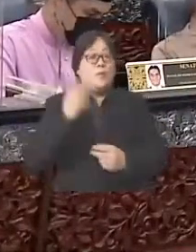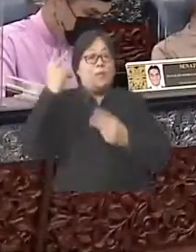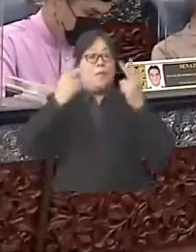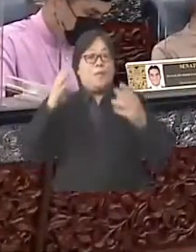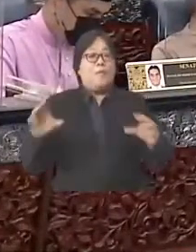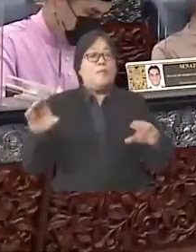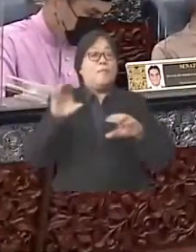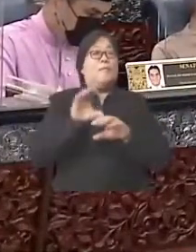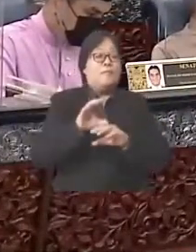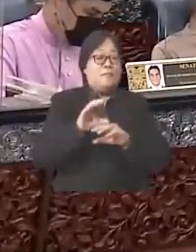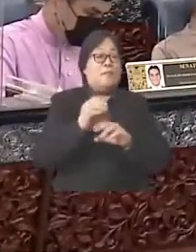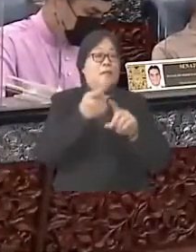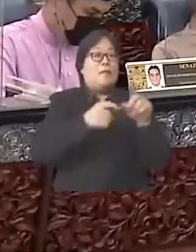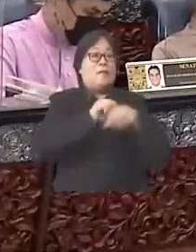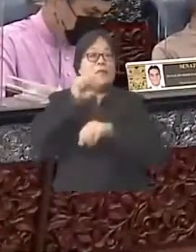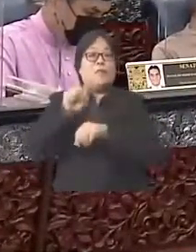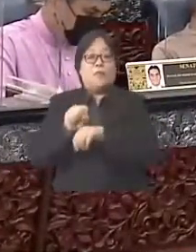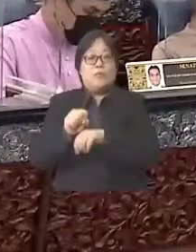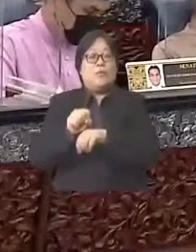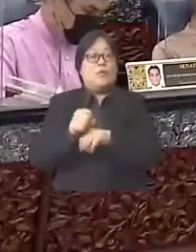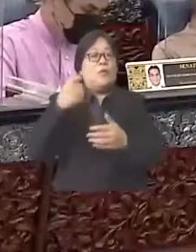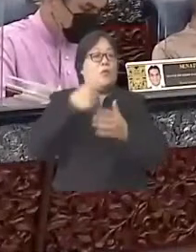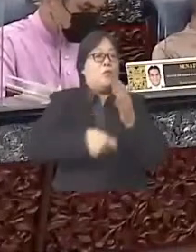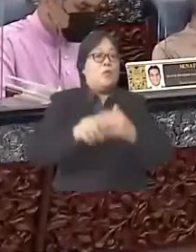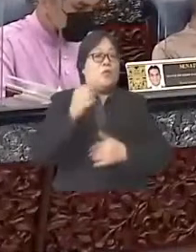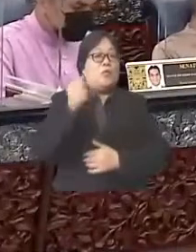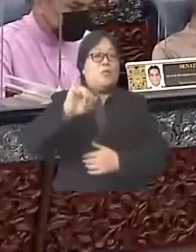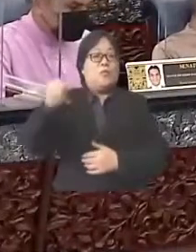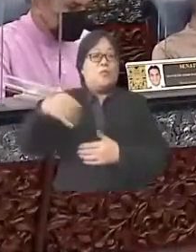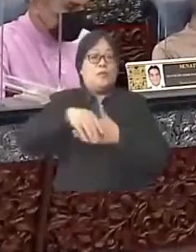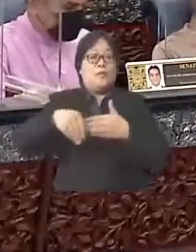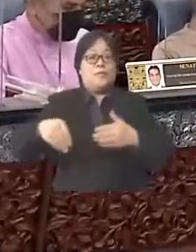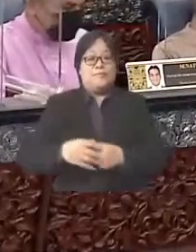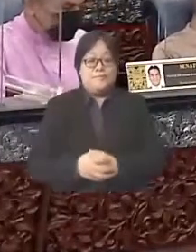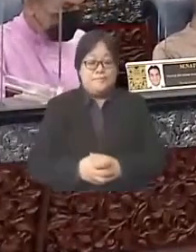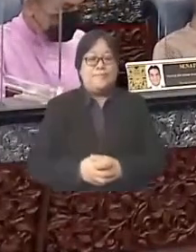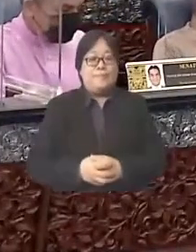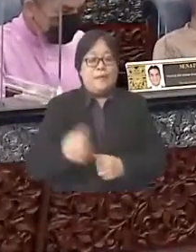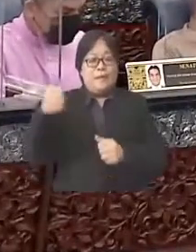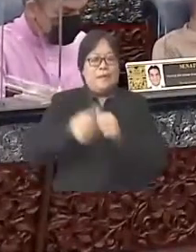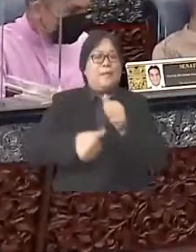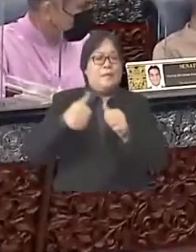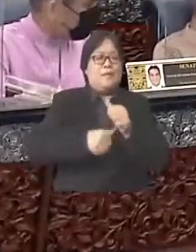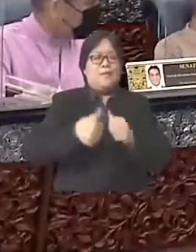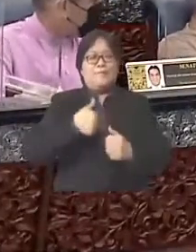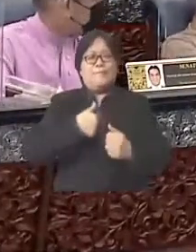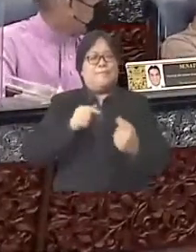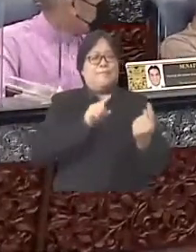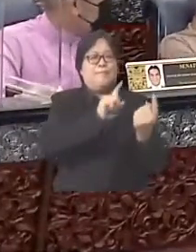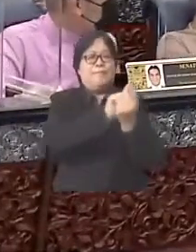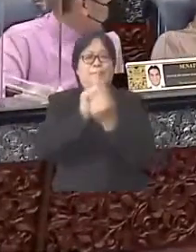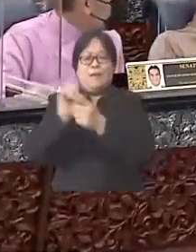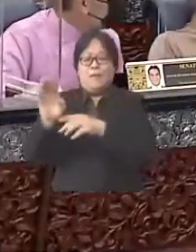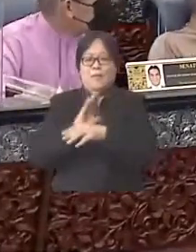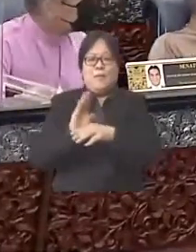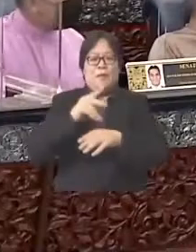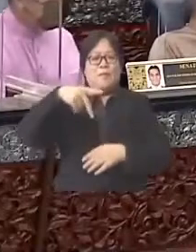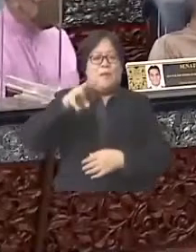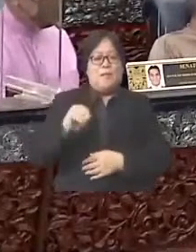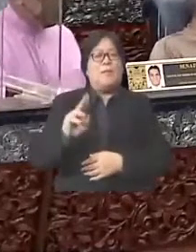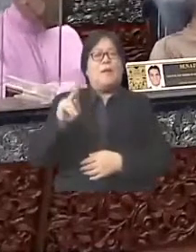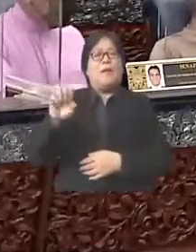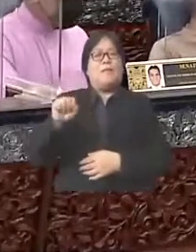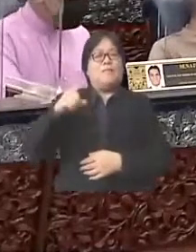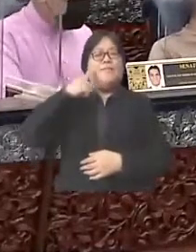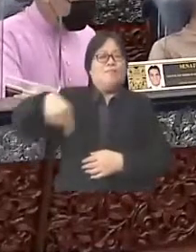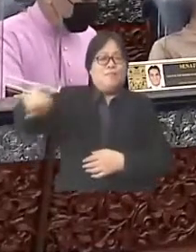lewat pedagang jangka pendek dari Singapura dengan kos 10 juta Ringgit Setiap kali saya berkumpul dengan pesawat inks